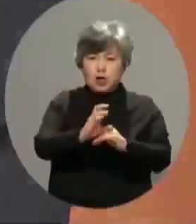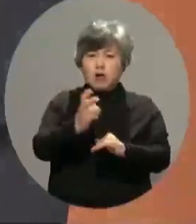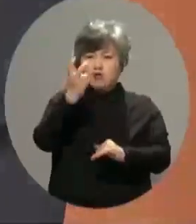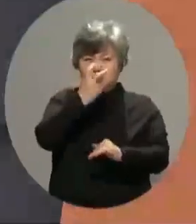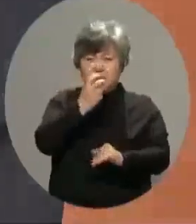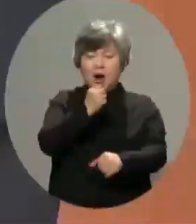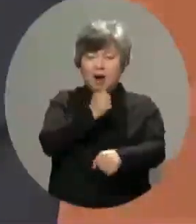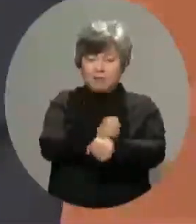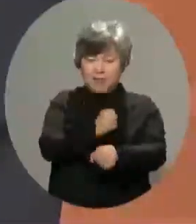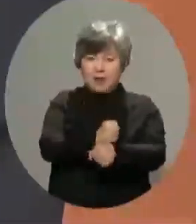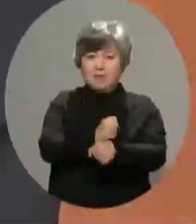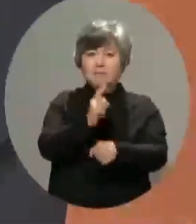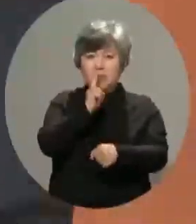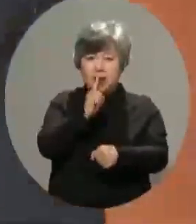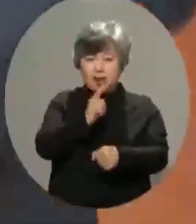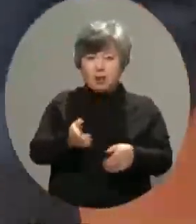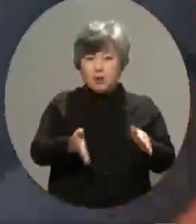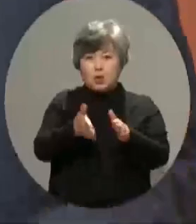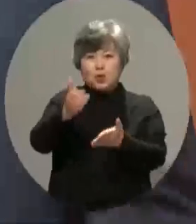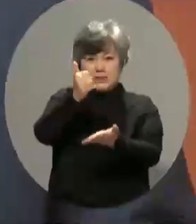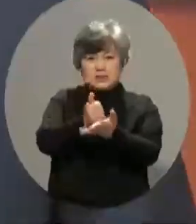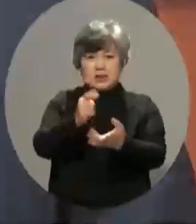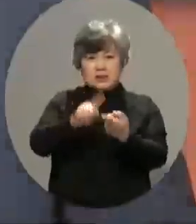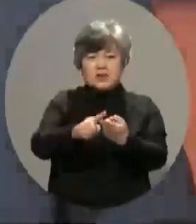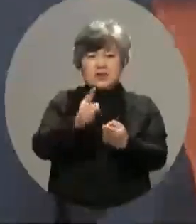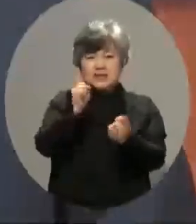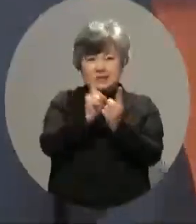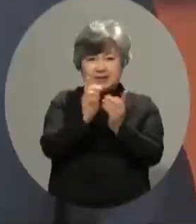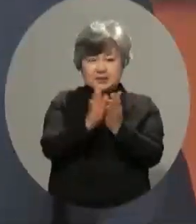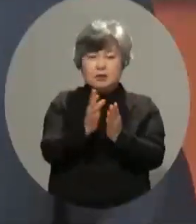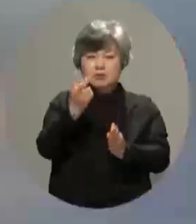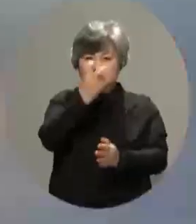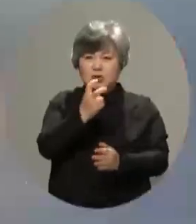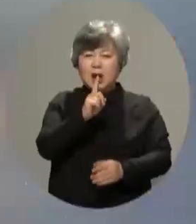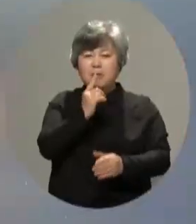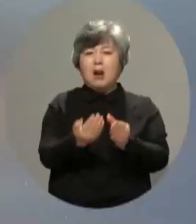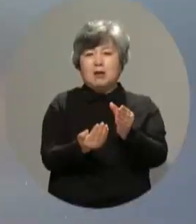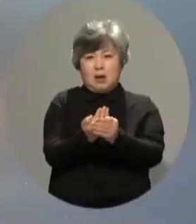가능성까지 내비치면서 송 전 지사에 대한 직접 수사 가능성도